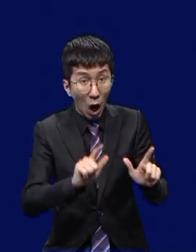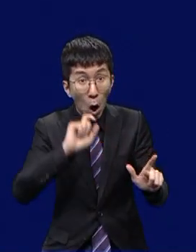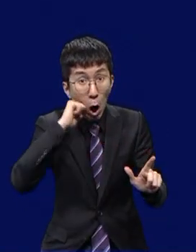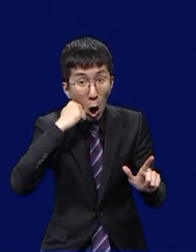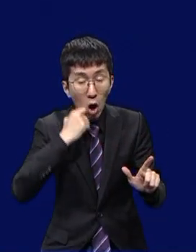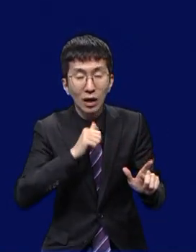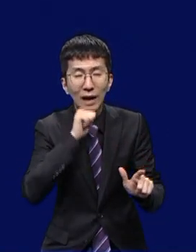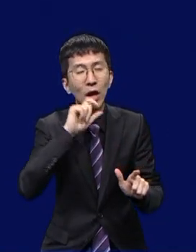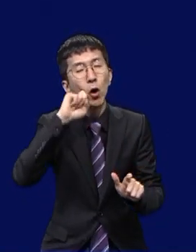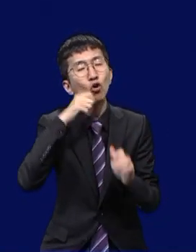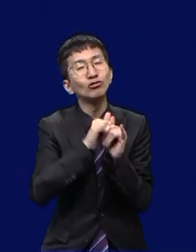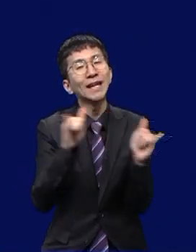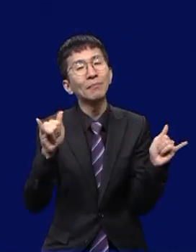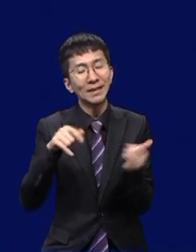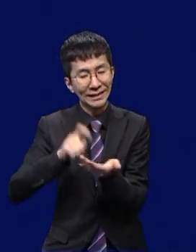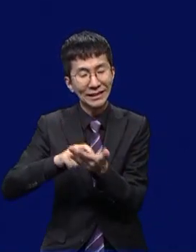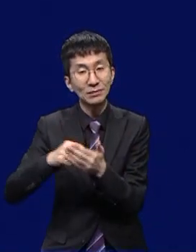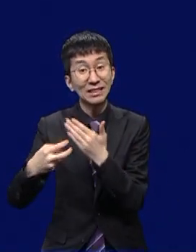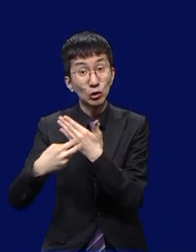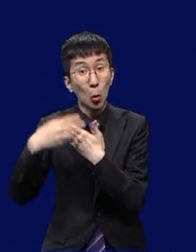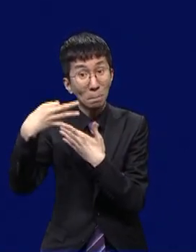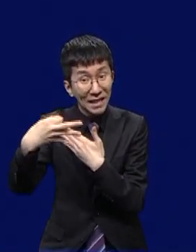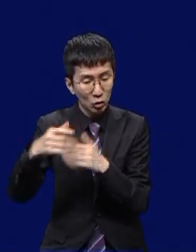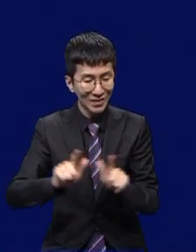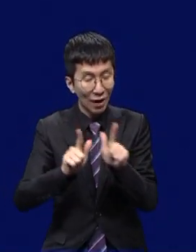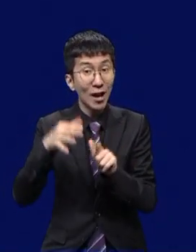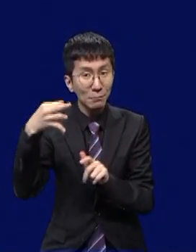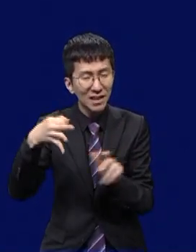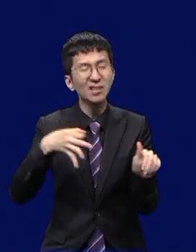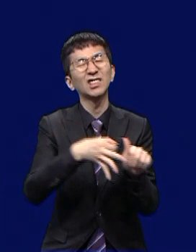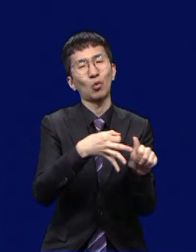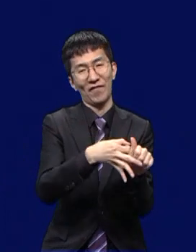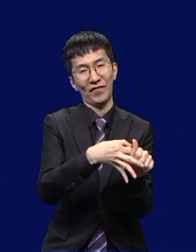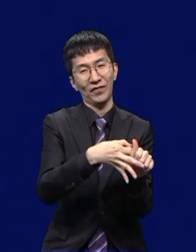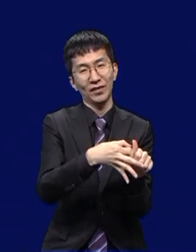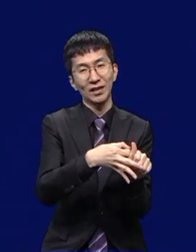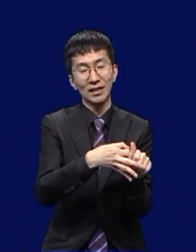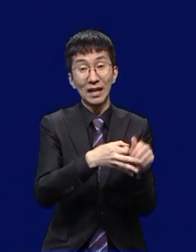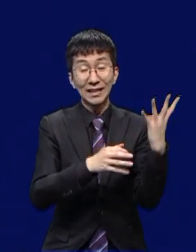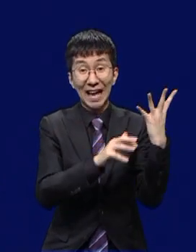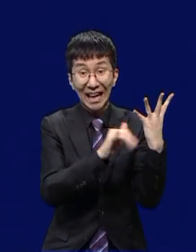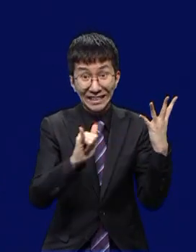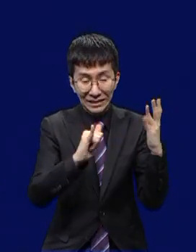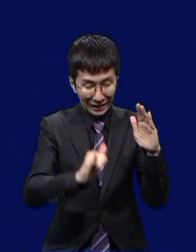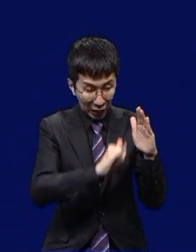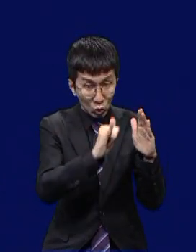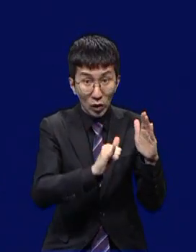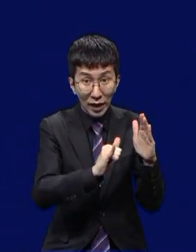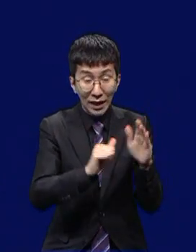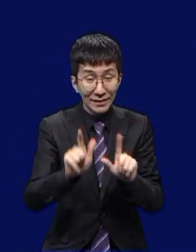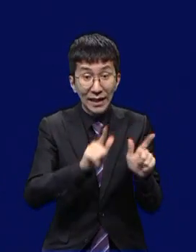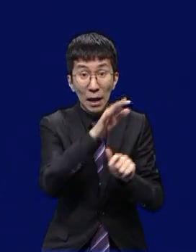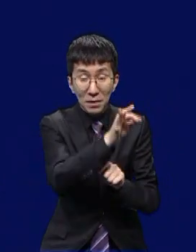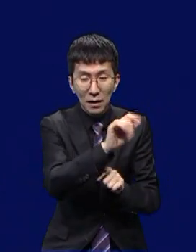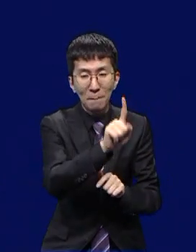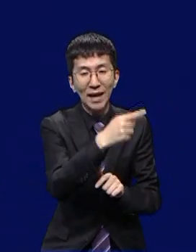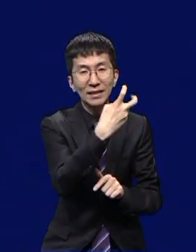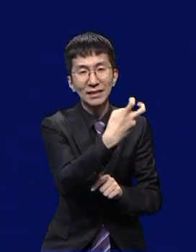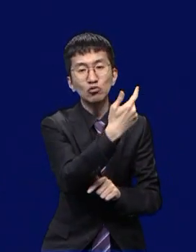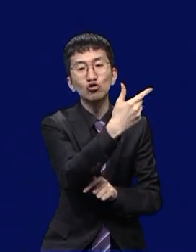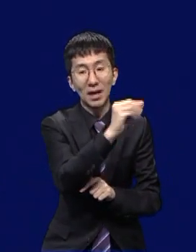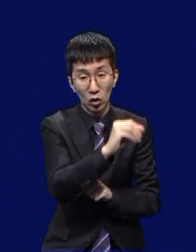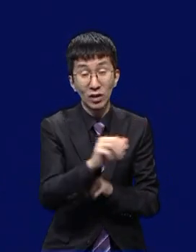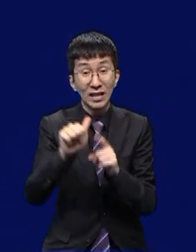저소득층에게 긴급의료비나 생계비를 지원하는 제도로 4인 가구 기준 생계비는 126만 원, 의료비는